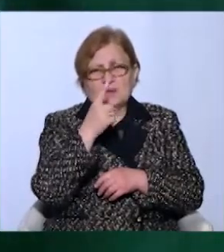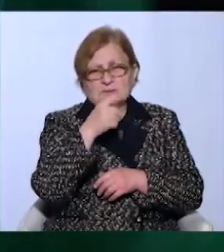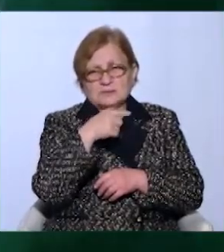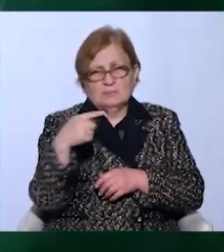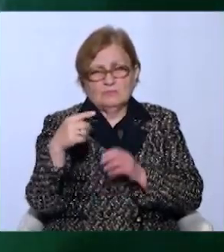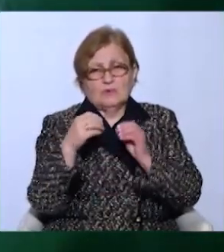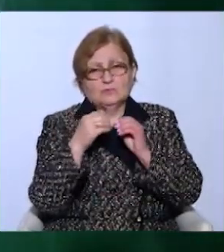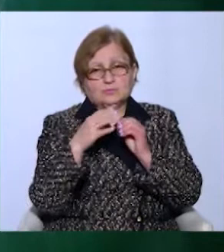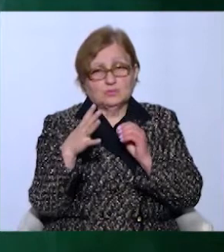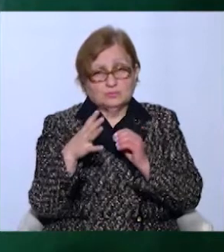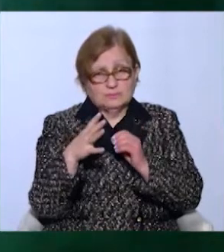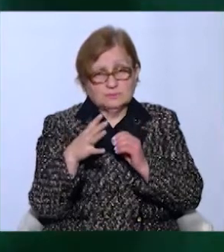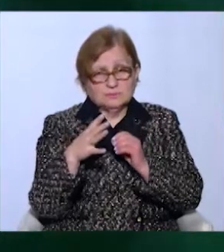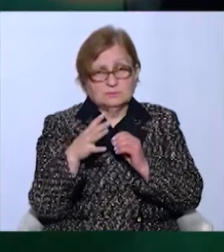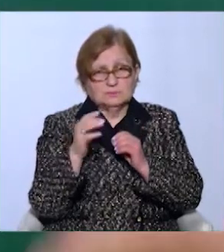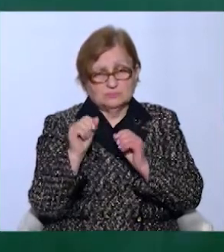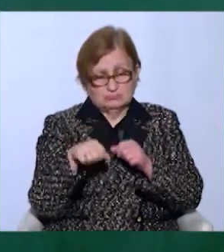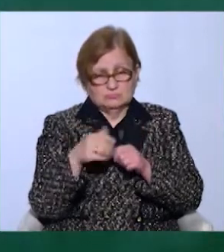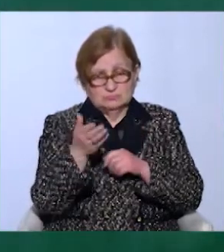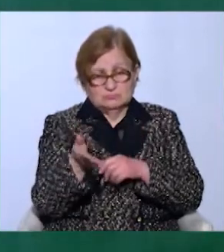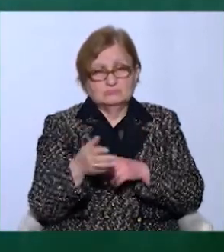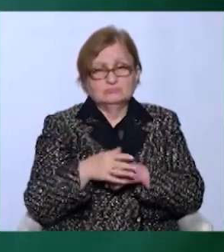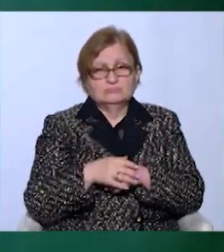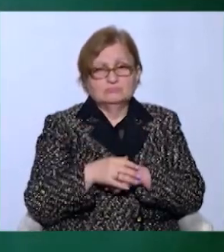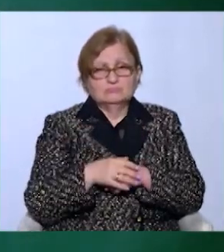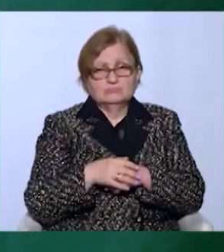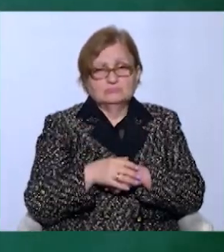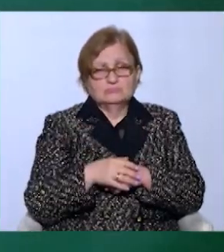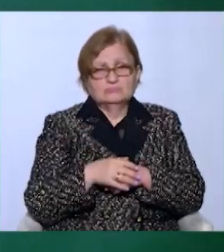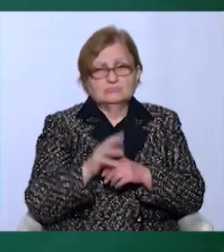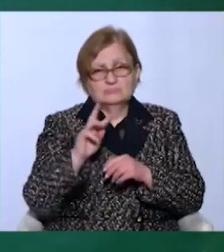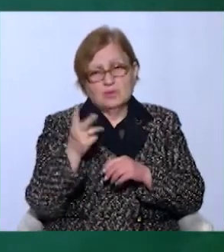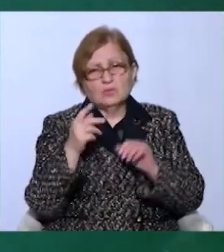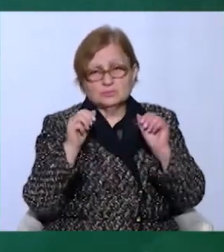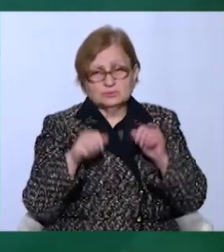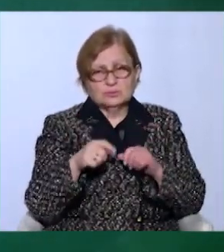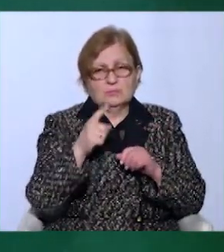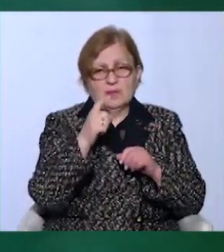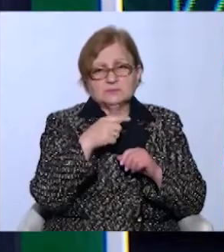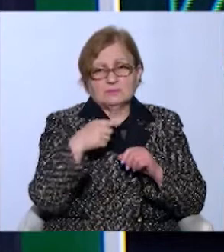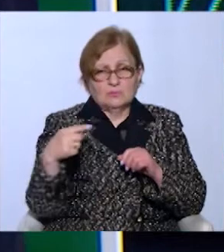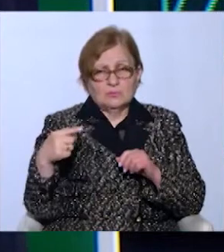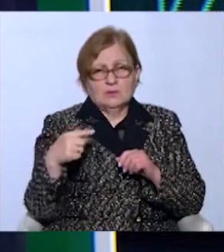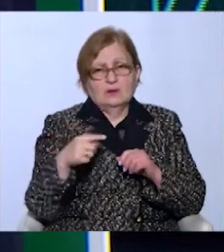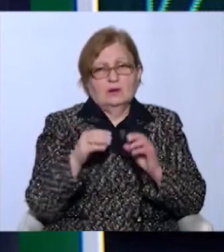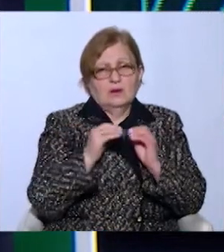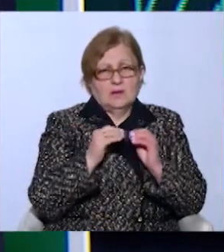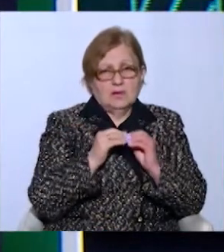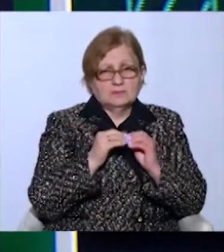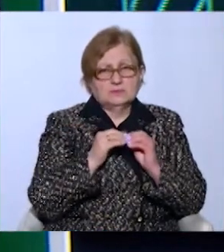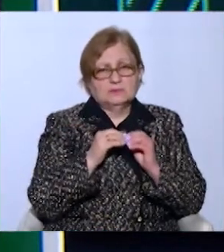გამოკლებული 15 არა გინდა დაგიწერია რა 100 გამოკლებული